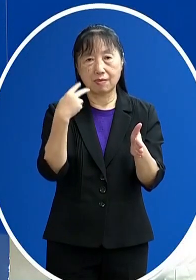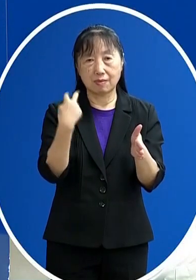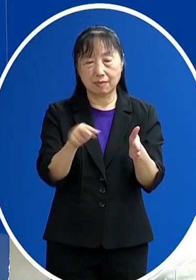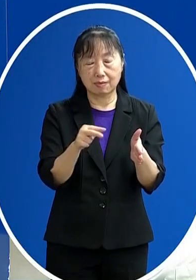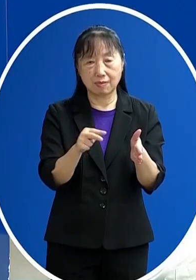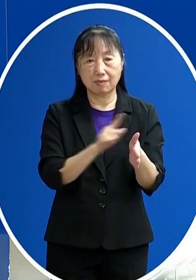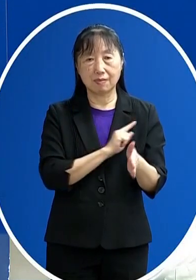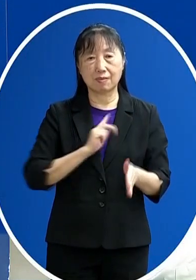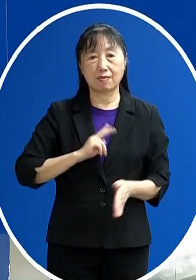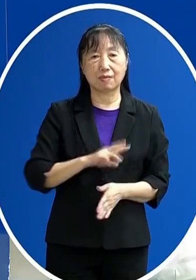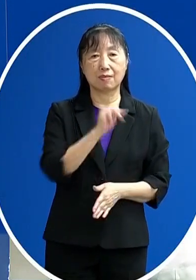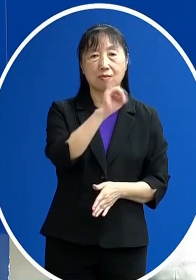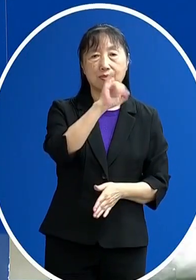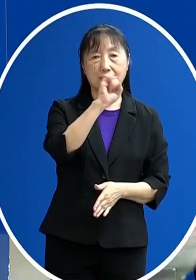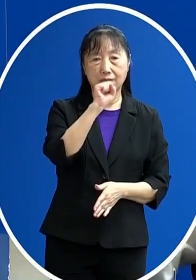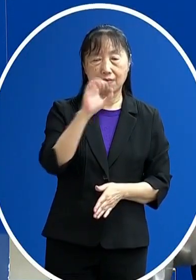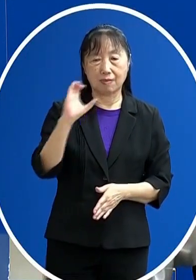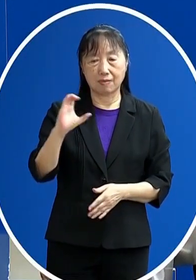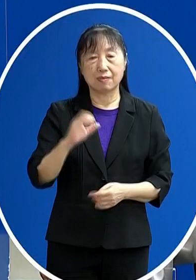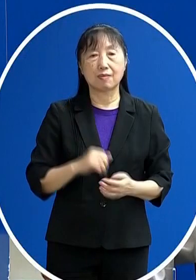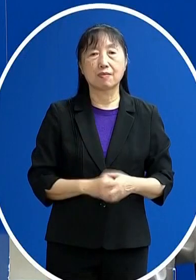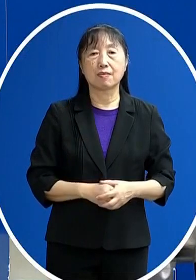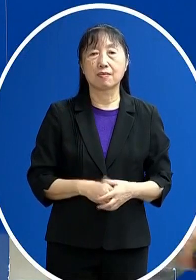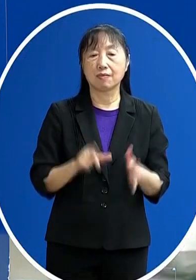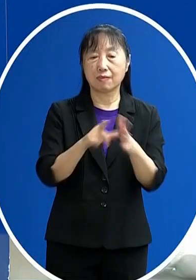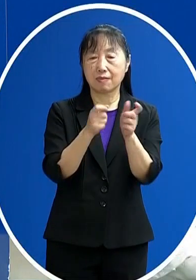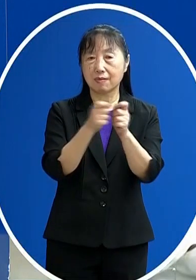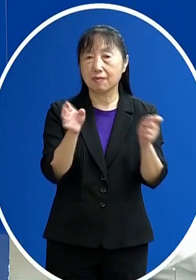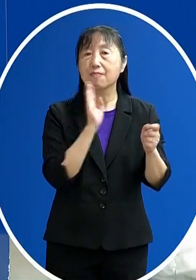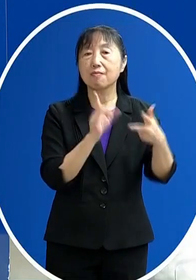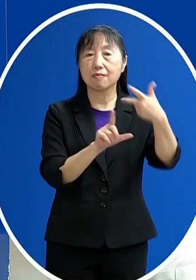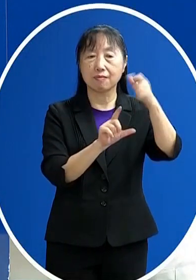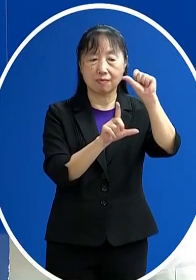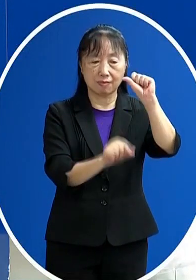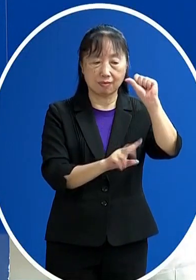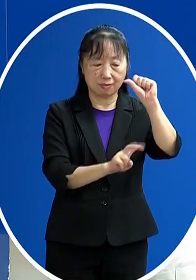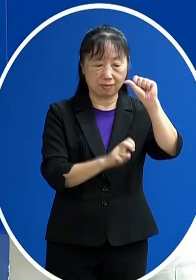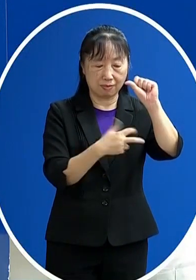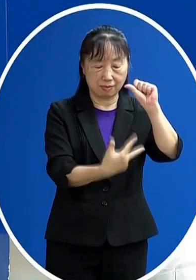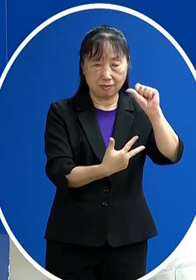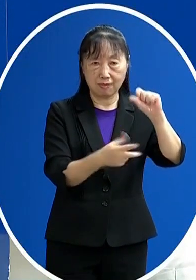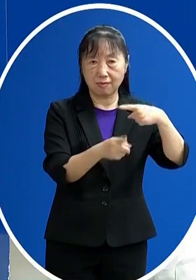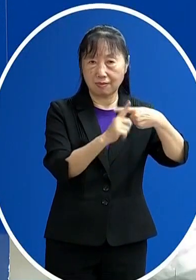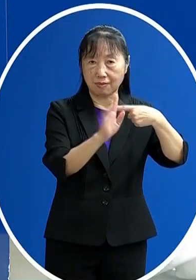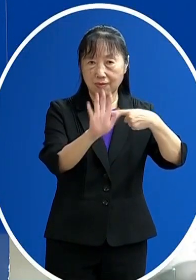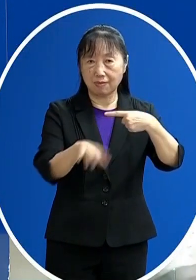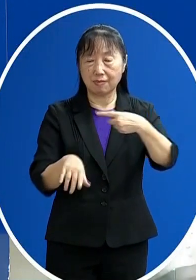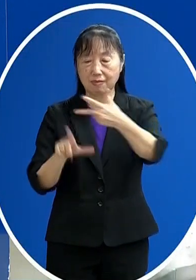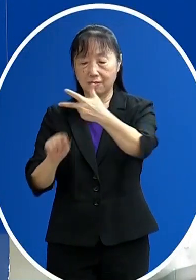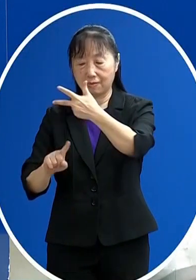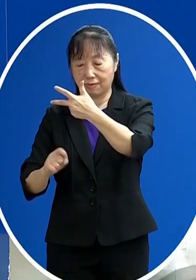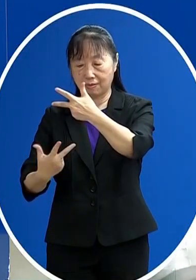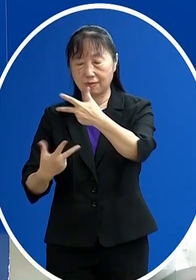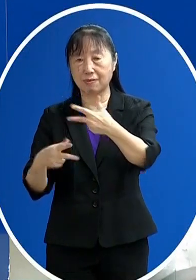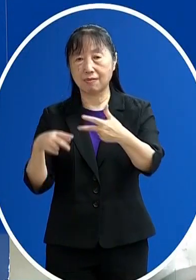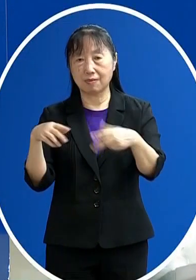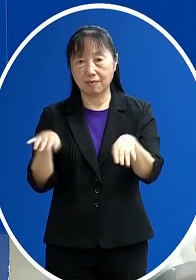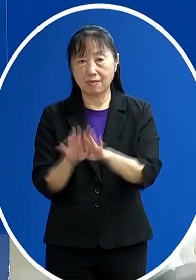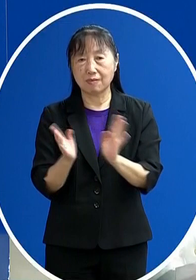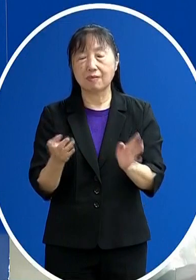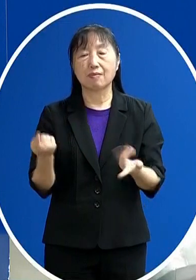相关的一个症状，时间最长的是5月27确诊到这个7月17发病的这一